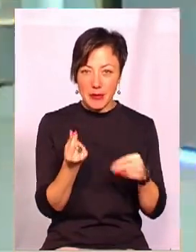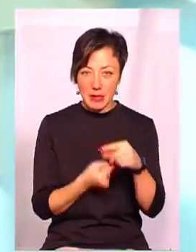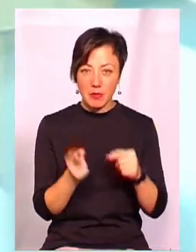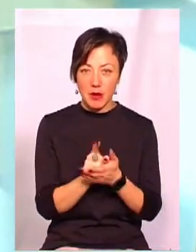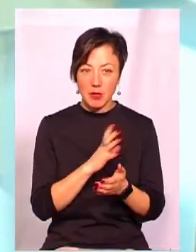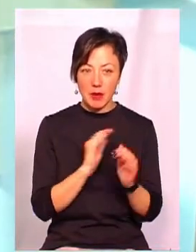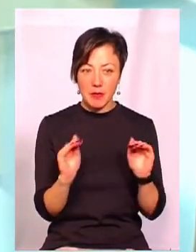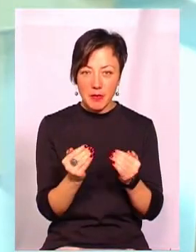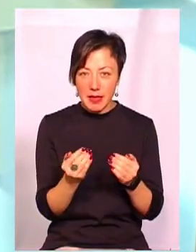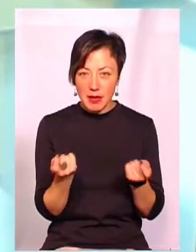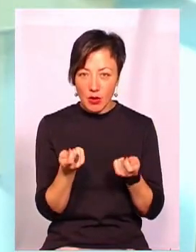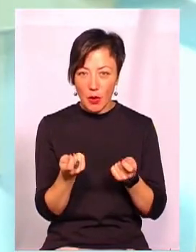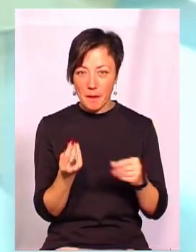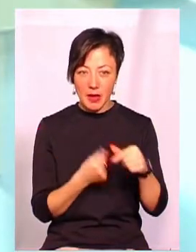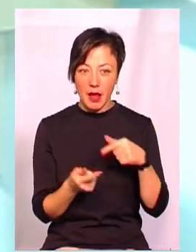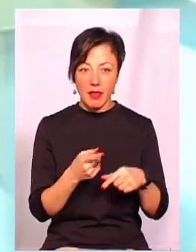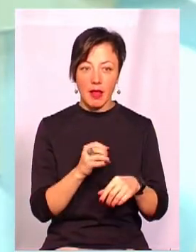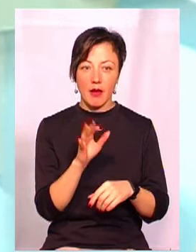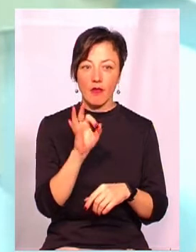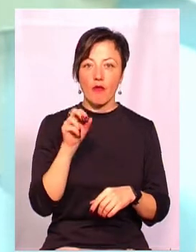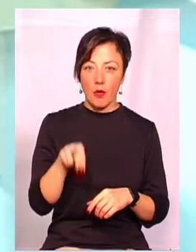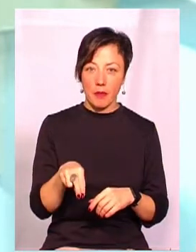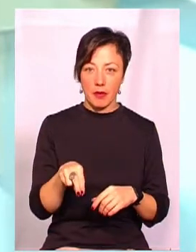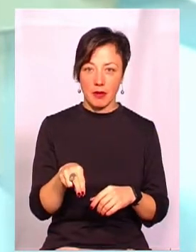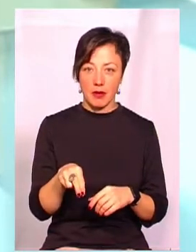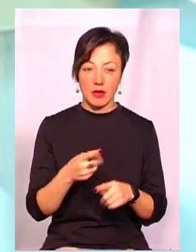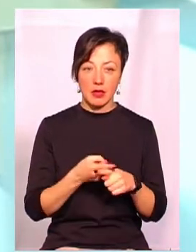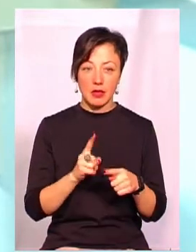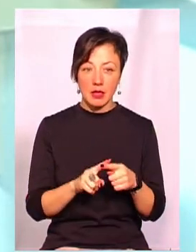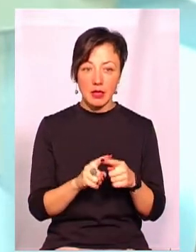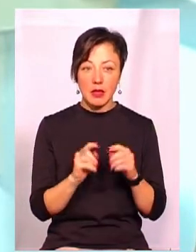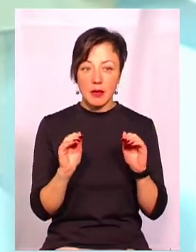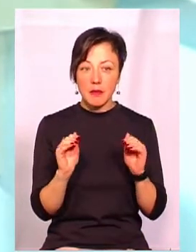має бути мікропідприємництвом, а не фізична особа-підприємець. А